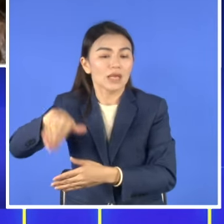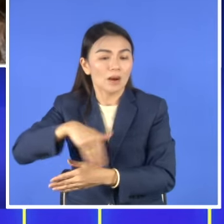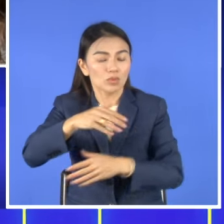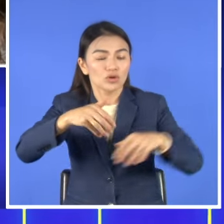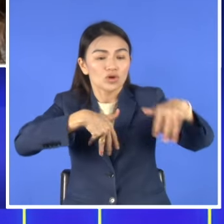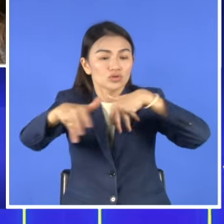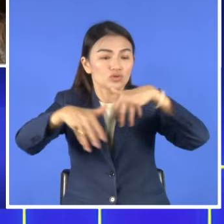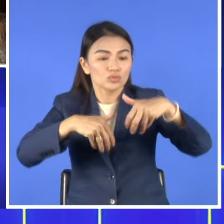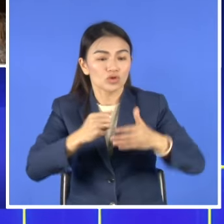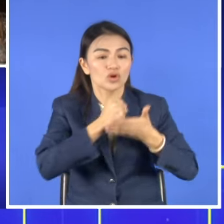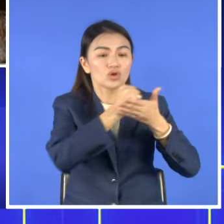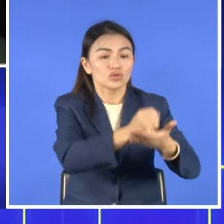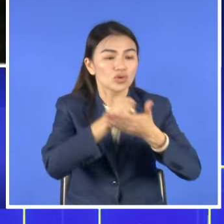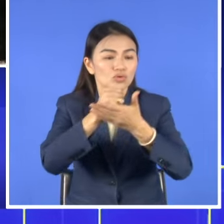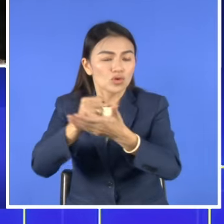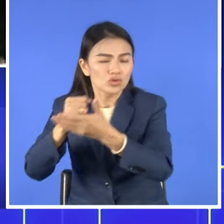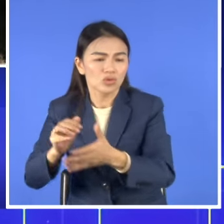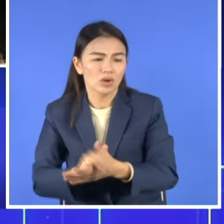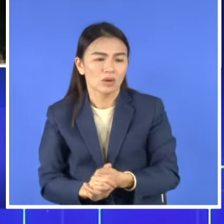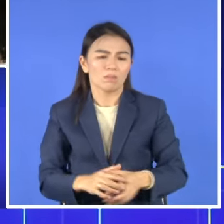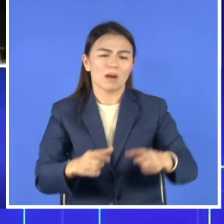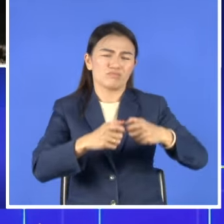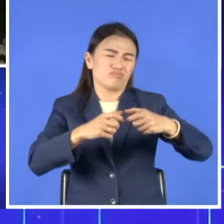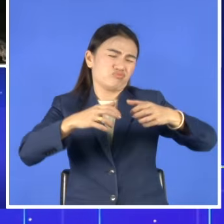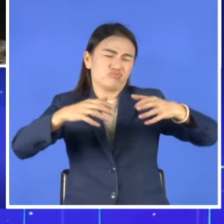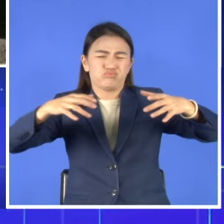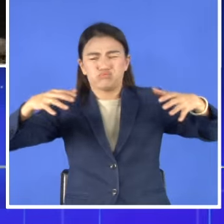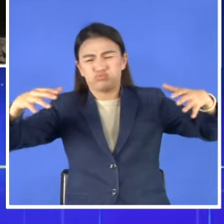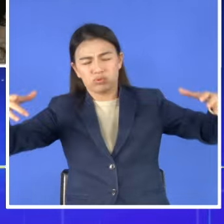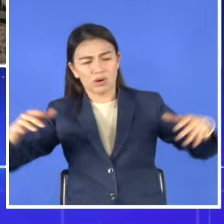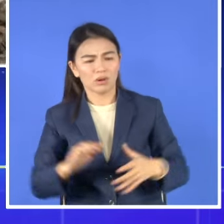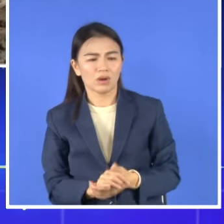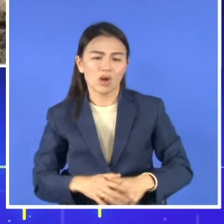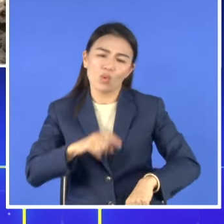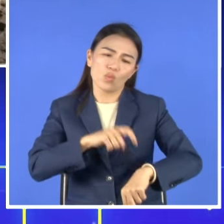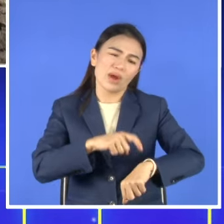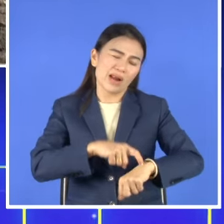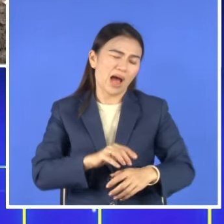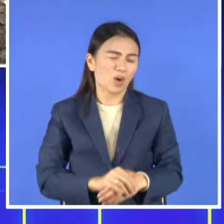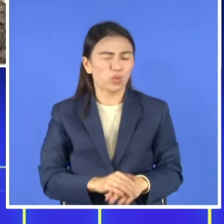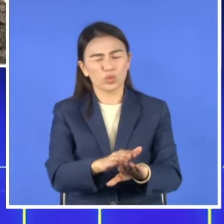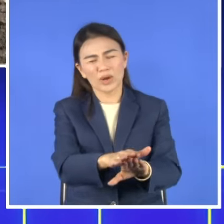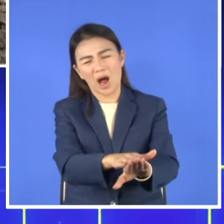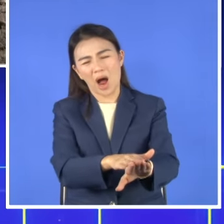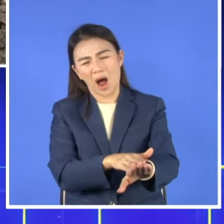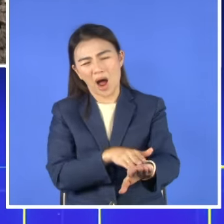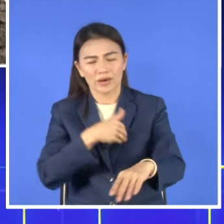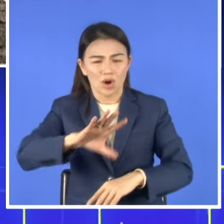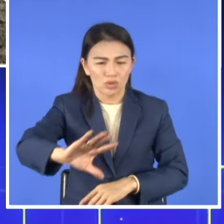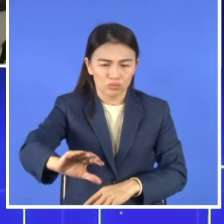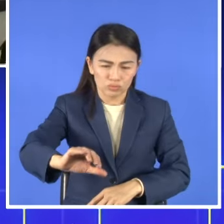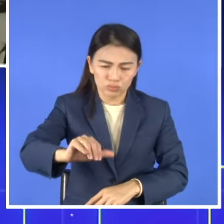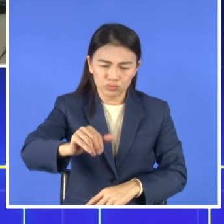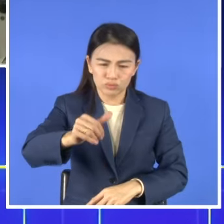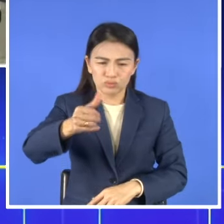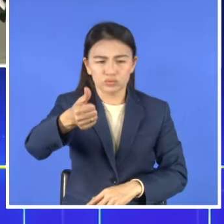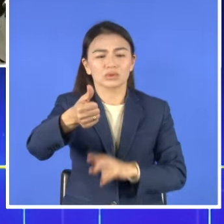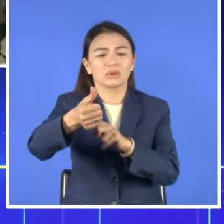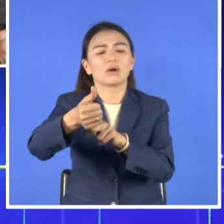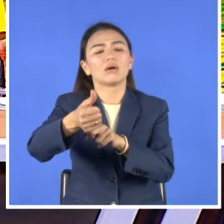ทุกท่านนะคะโยมันมันวงกว้างมากอ่ะค่ะมันน่าจะต้องใช้เวลากันพอสมควรเลยกว่าจะฟื้นฟูมาได้ให้กลับมา